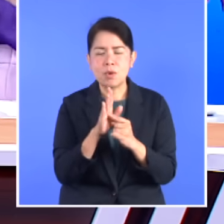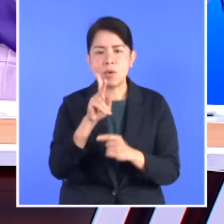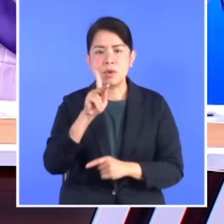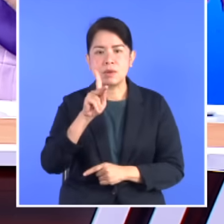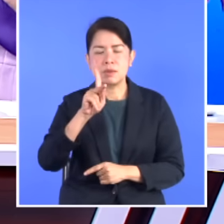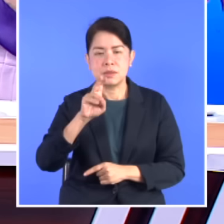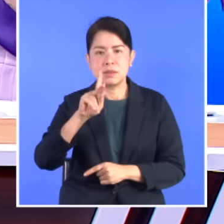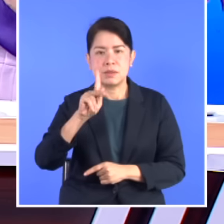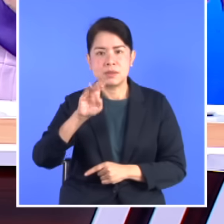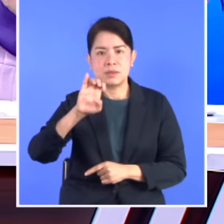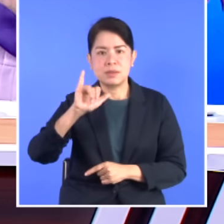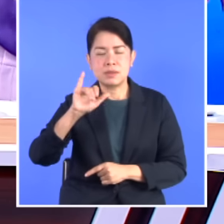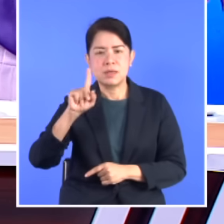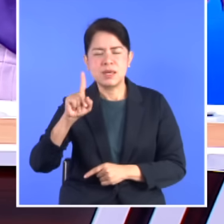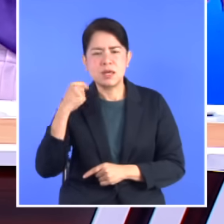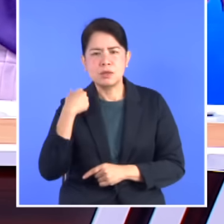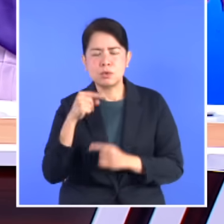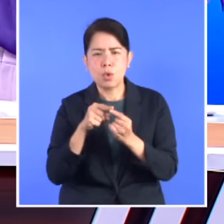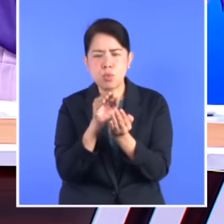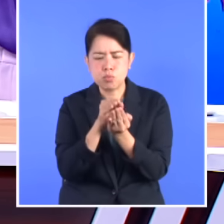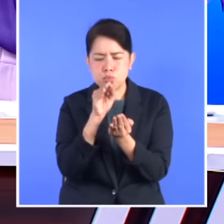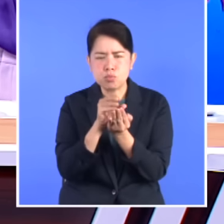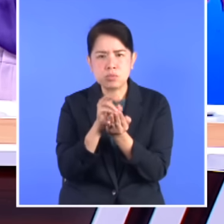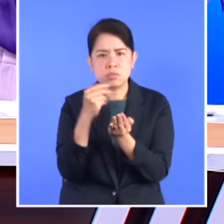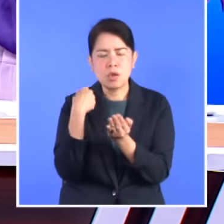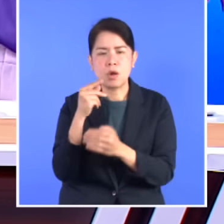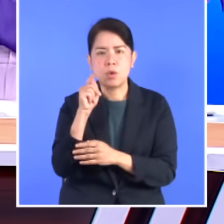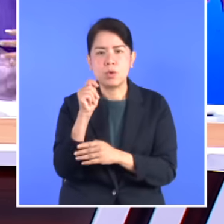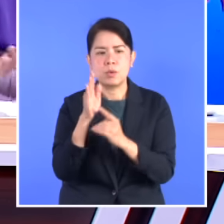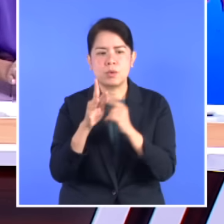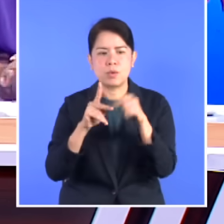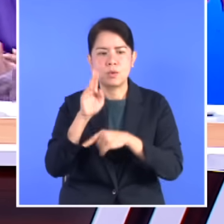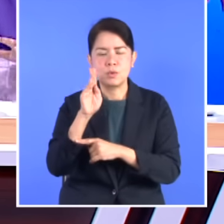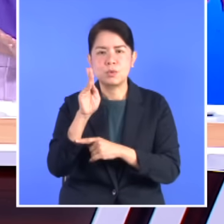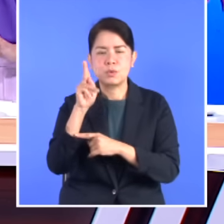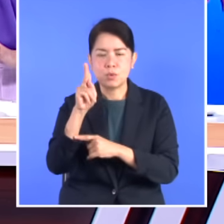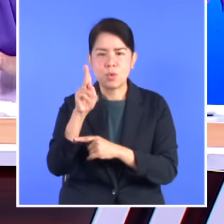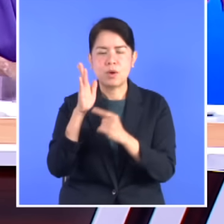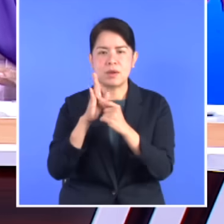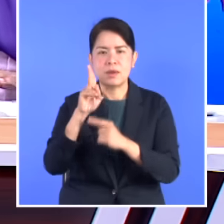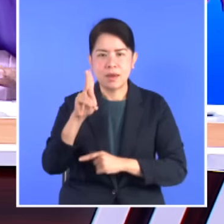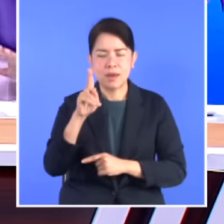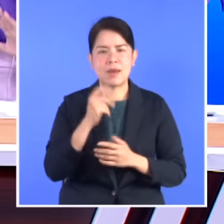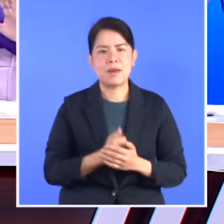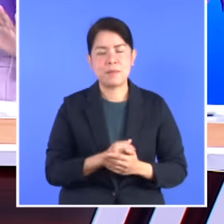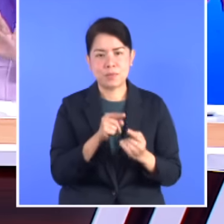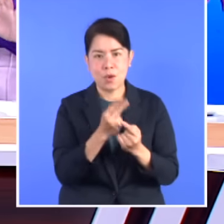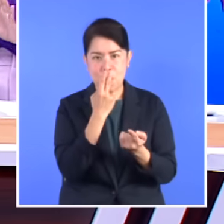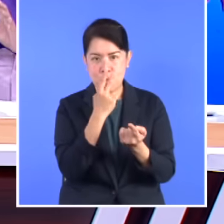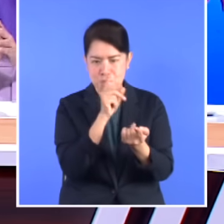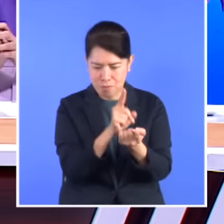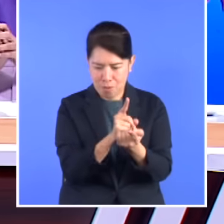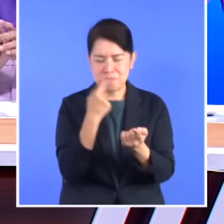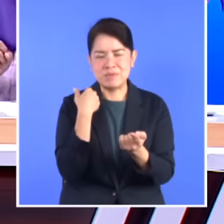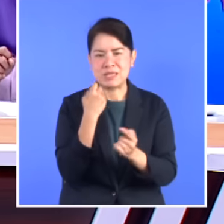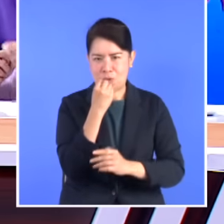เคยเห็นตุ๊กแกไหมคะ ก็เคยเห็นสิครับ ทั้งคู่เคยเห็น คือทั้งสองอย่างเคยกินมาหมดแล้ว นอกจากเห็นแล้วกินด้วย ไม่เคยเห็นพออย่าเพิ่ง